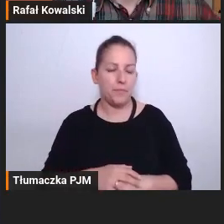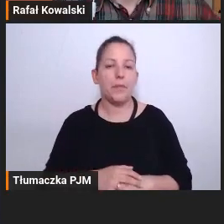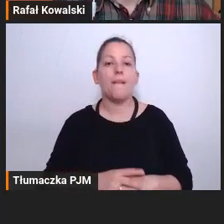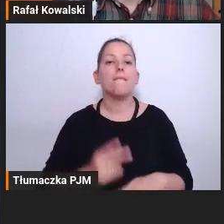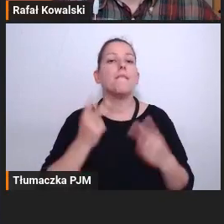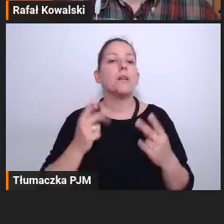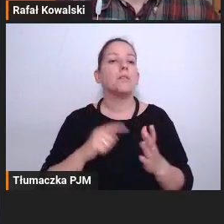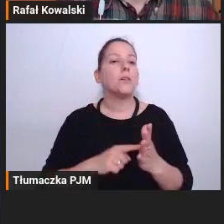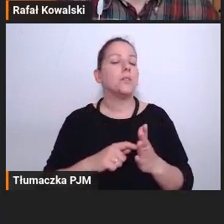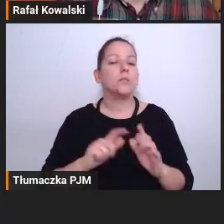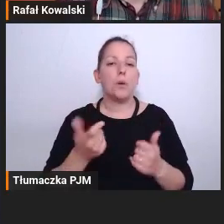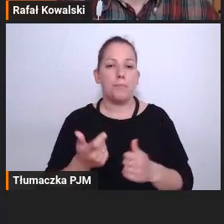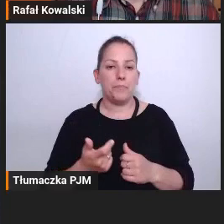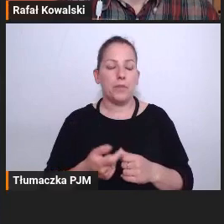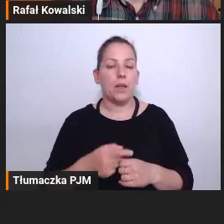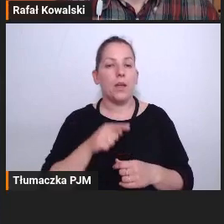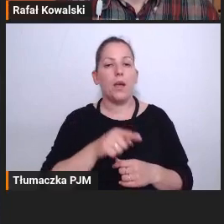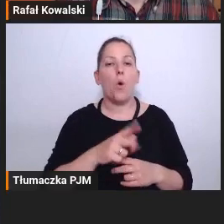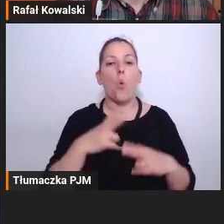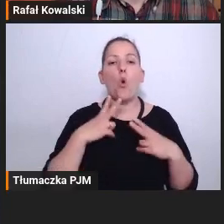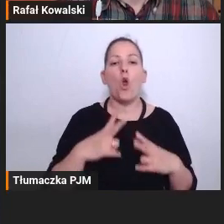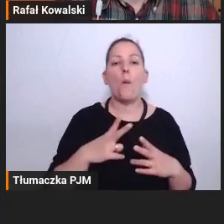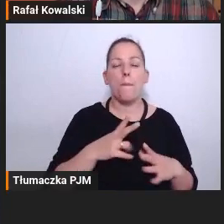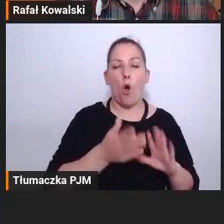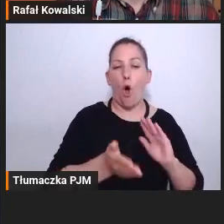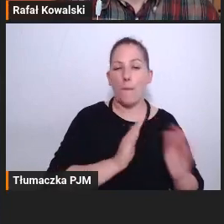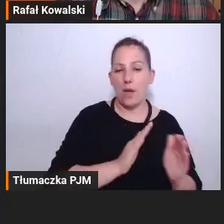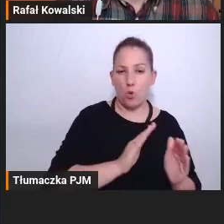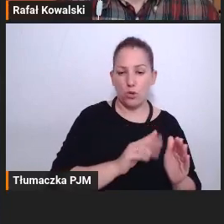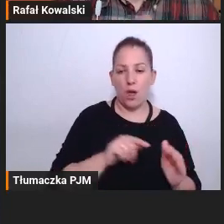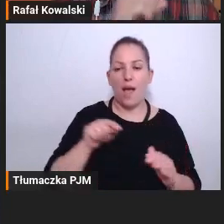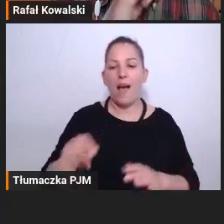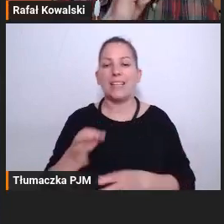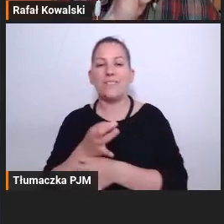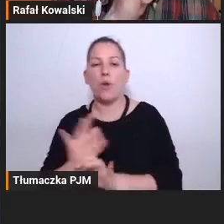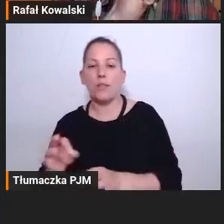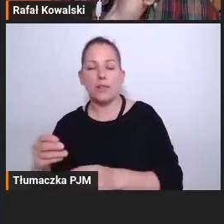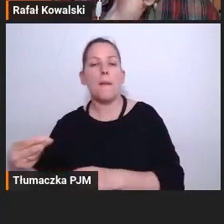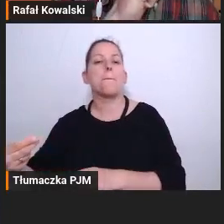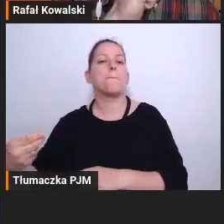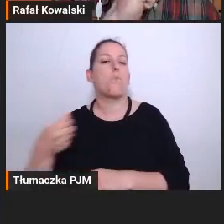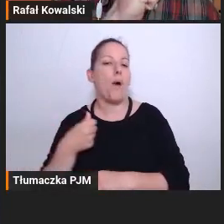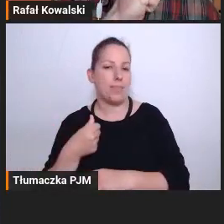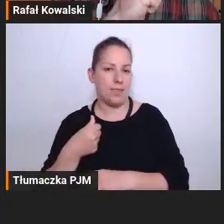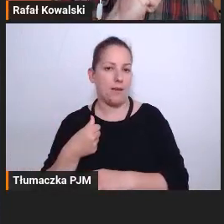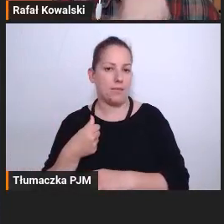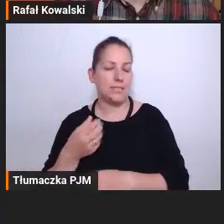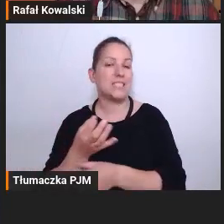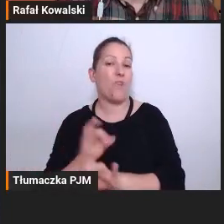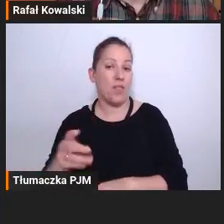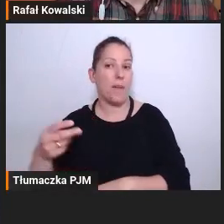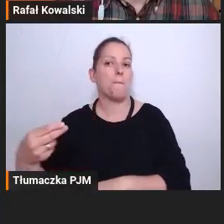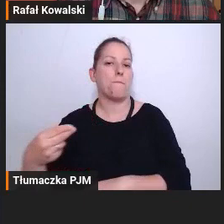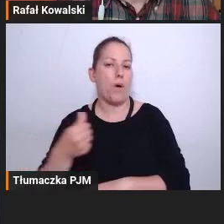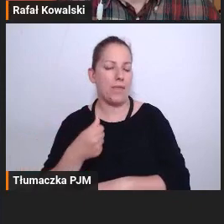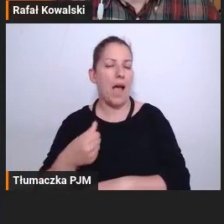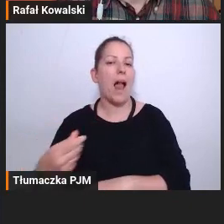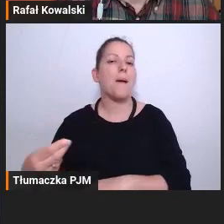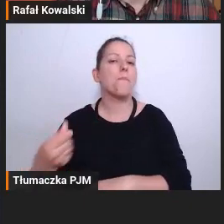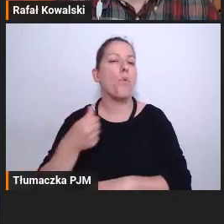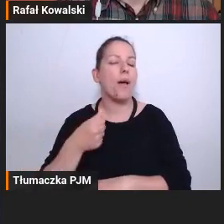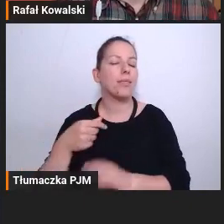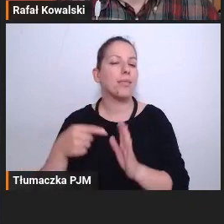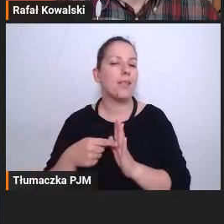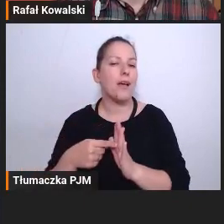jest to, że w przeciwieństwie do tego urlopu opiekuńczego, to zwolnienie jest płatne. To zwolnienie jest płatne, ale ta płatność